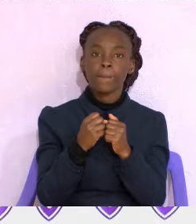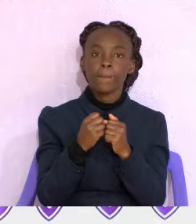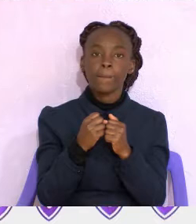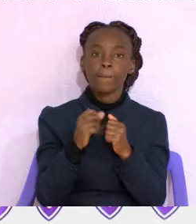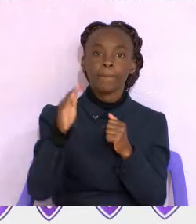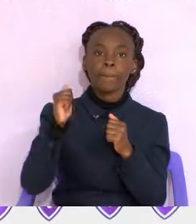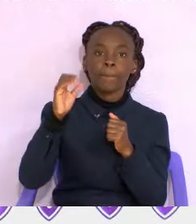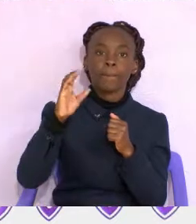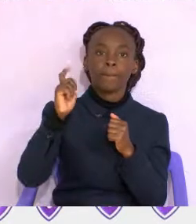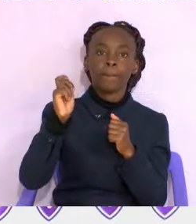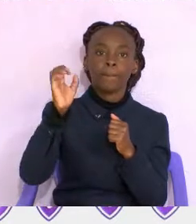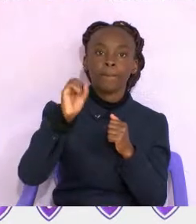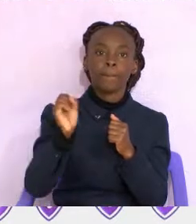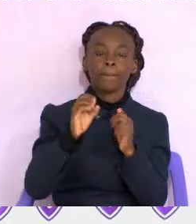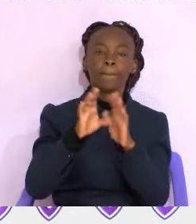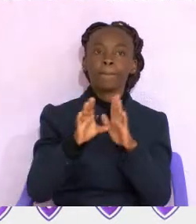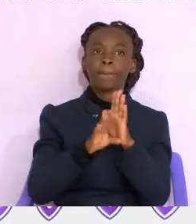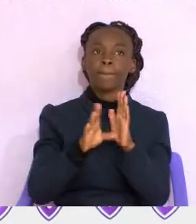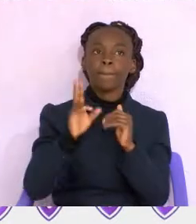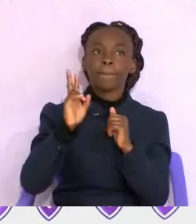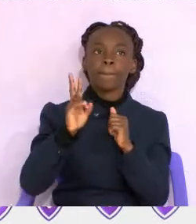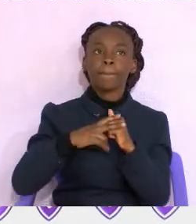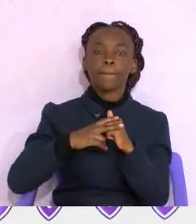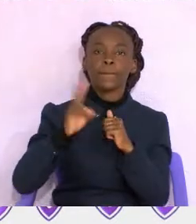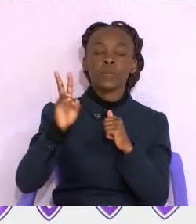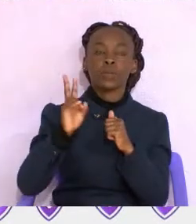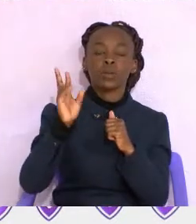27 na verse